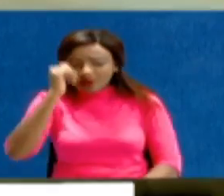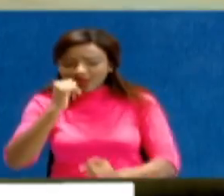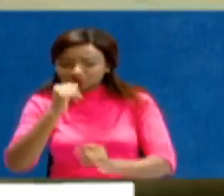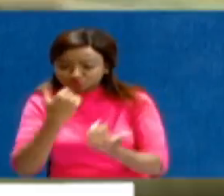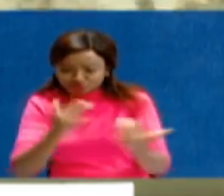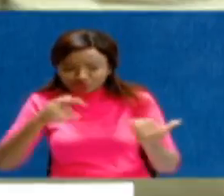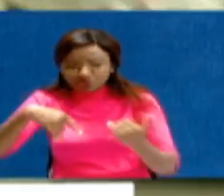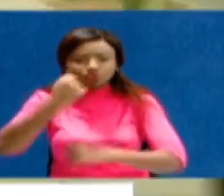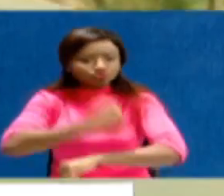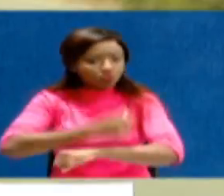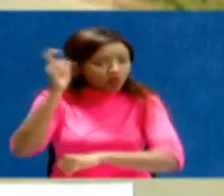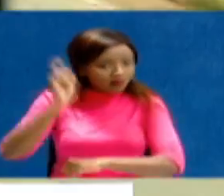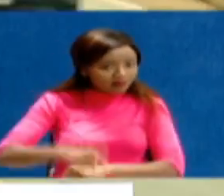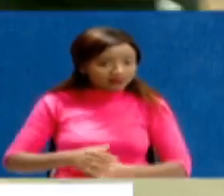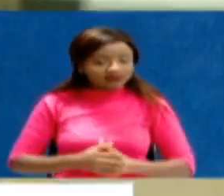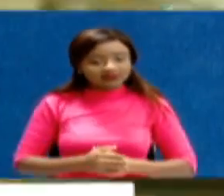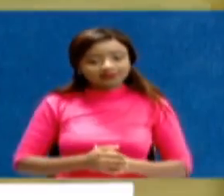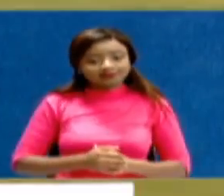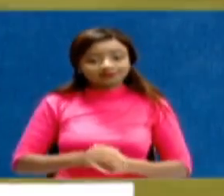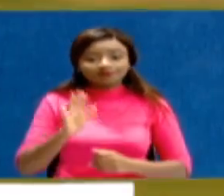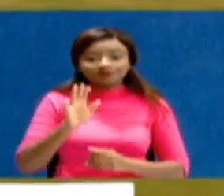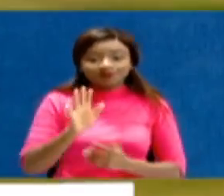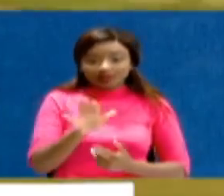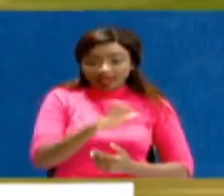Magharibi mwa Kenya ni msimu wa mavuno.